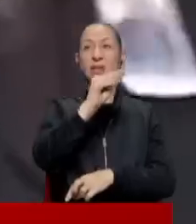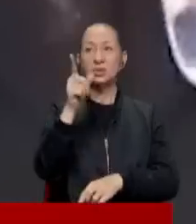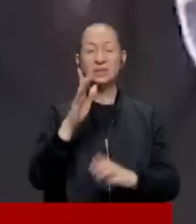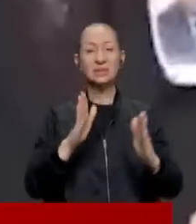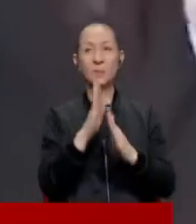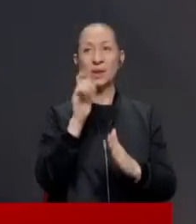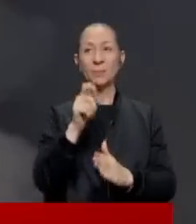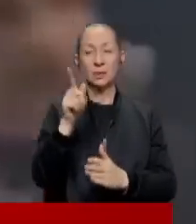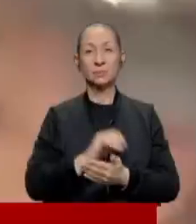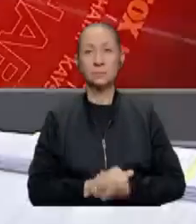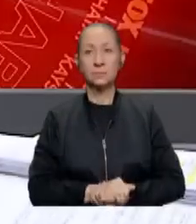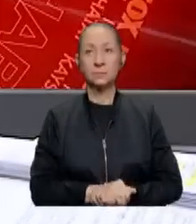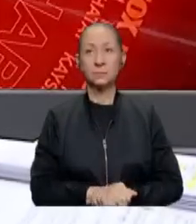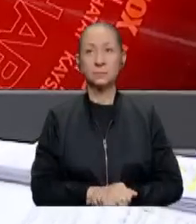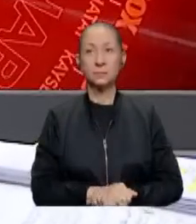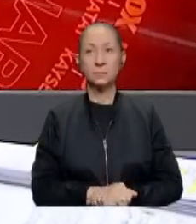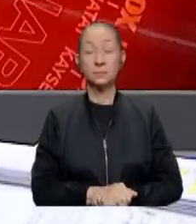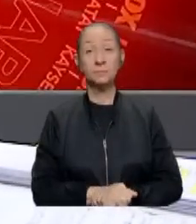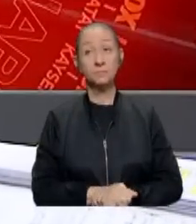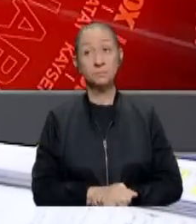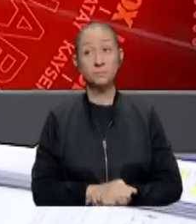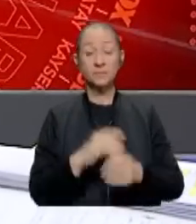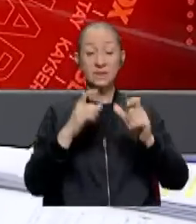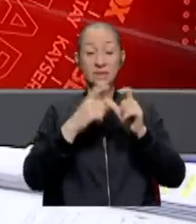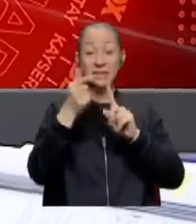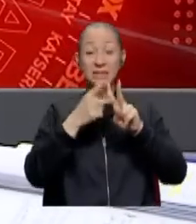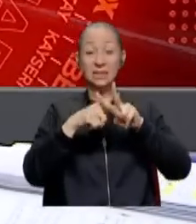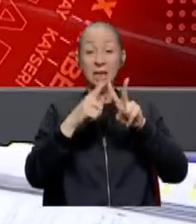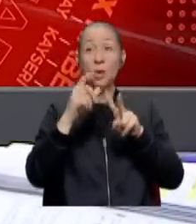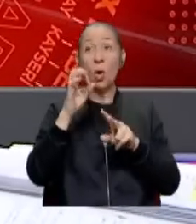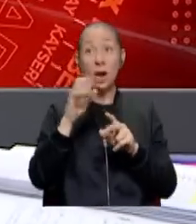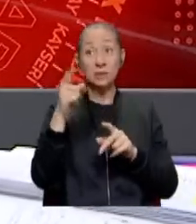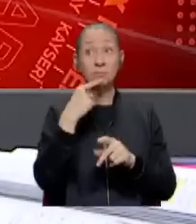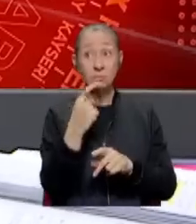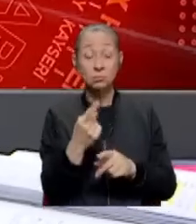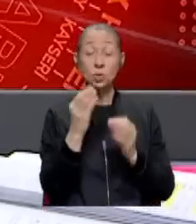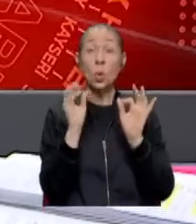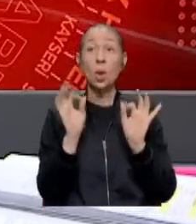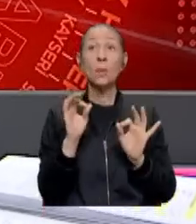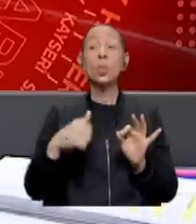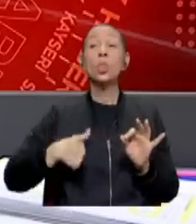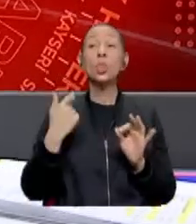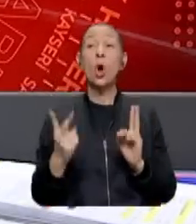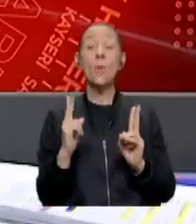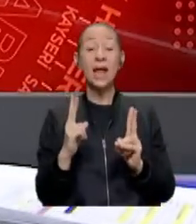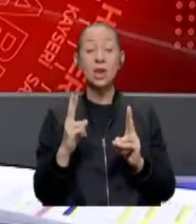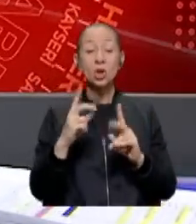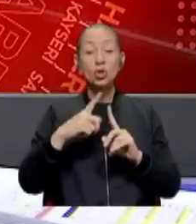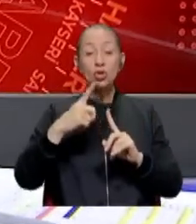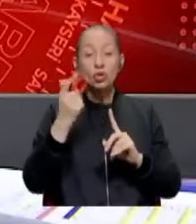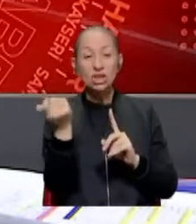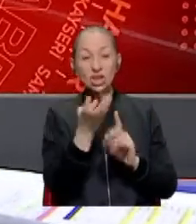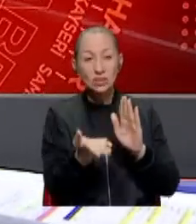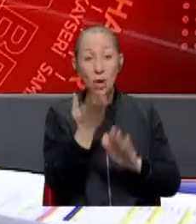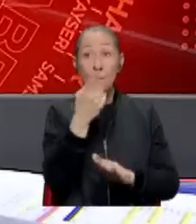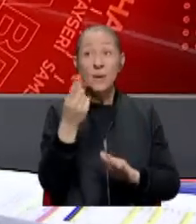kaldı tepki gösterdi Efendim Sinan oranın dile getirdiği şey önemli normal Nüfus artışında bir